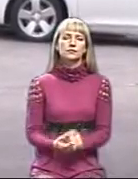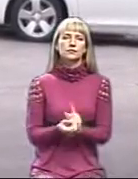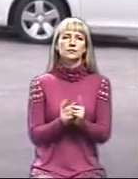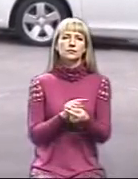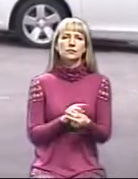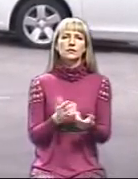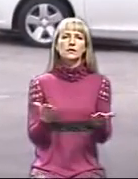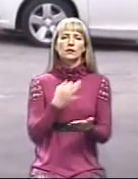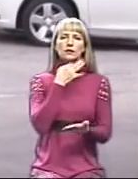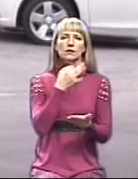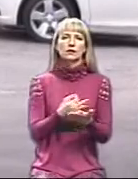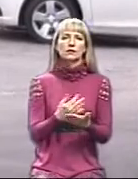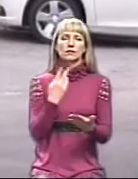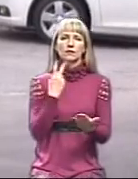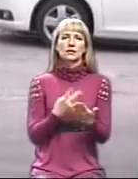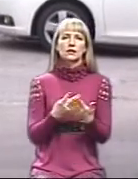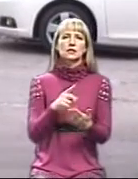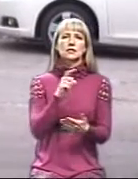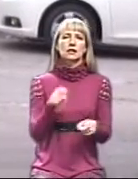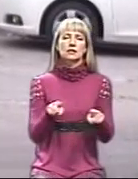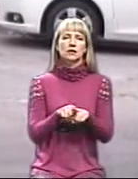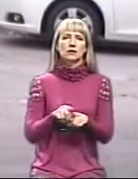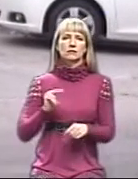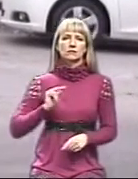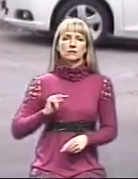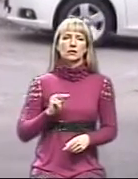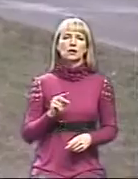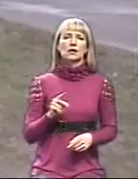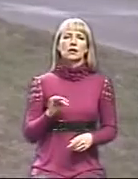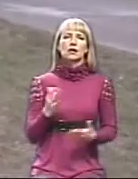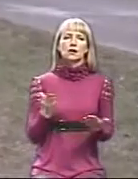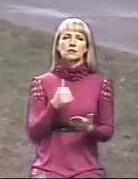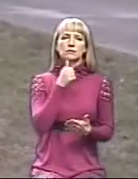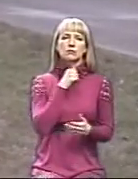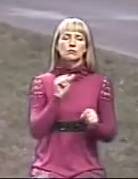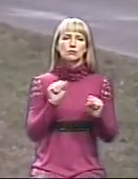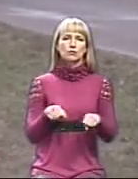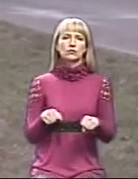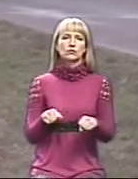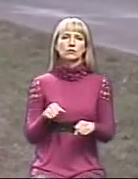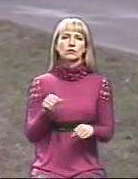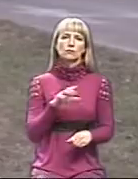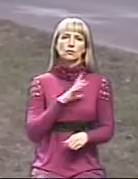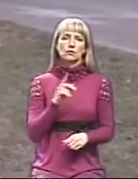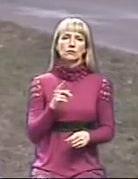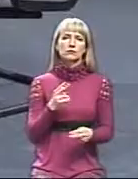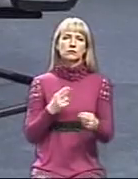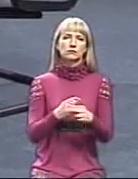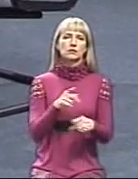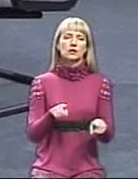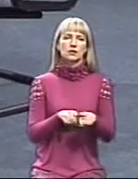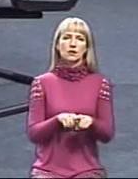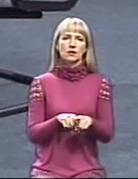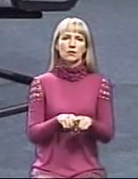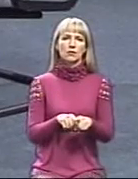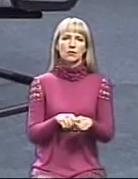Скажіть, яка відповідальність передбачена за такі дії? І головне, яким чином, на ваш погляд, можна було б запобігти таким актам